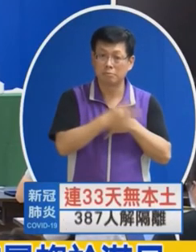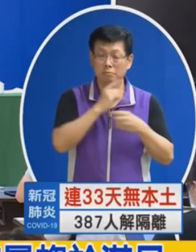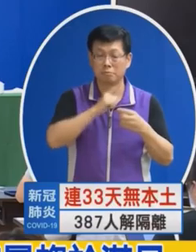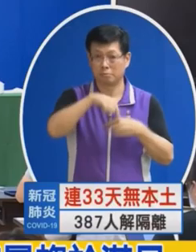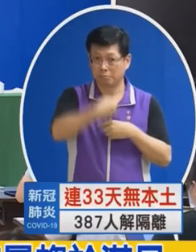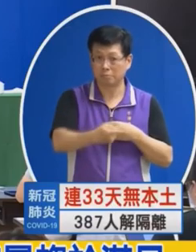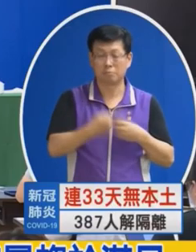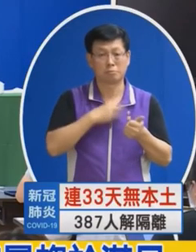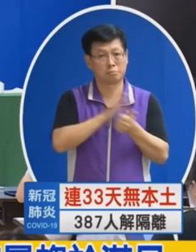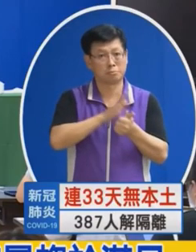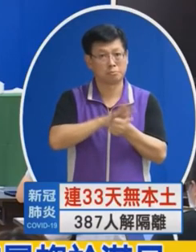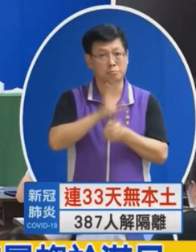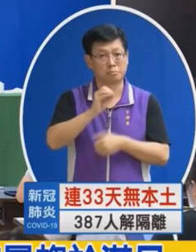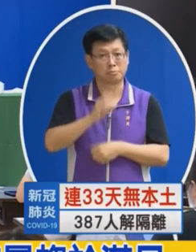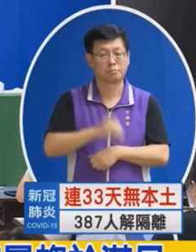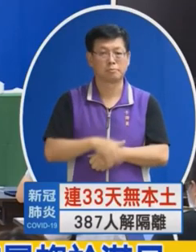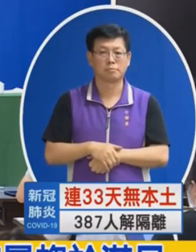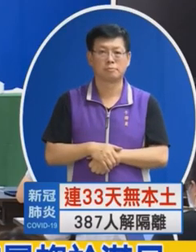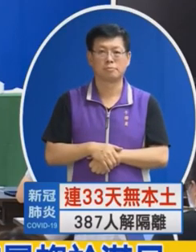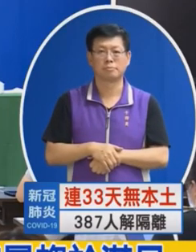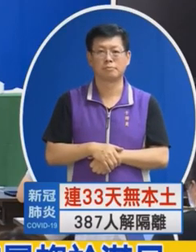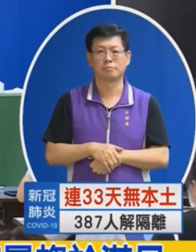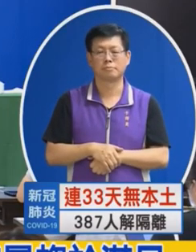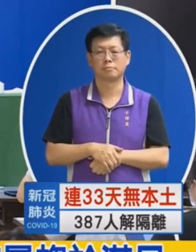后续的什么样的协助，谢谢。